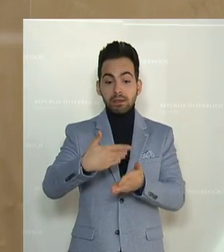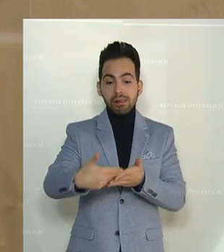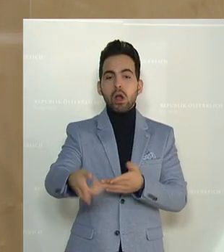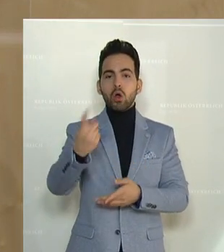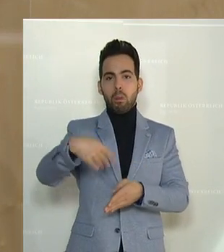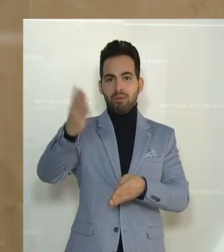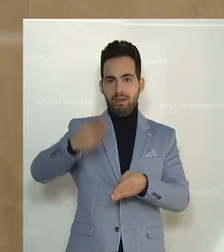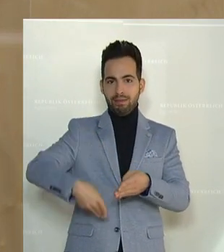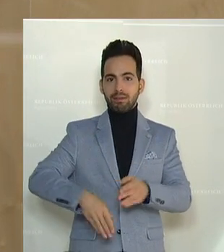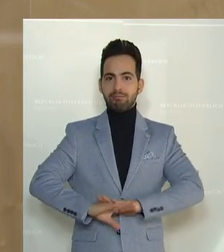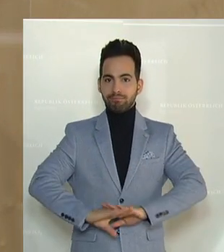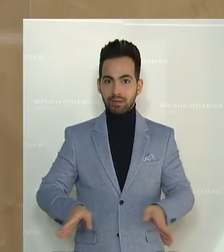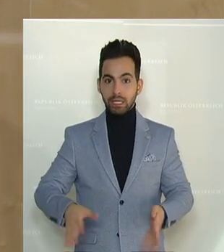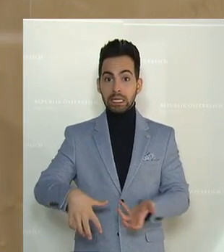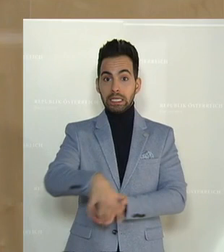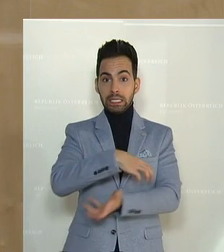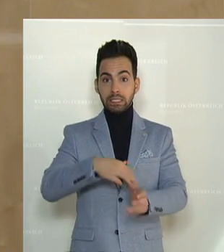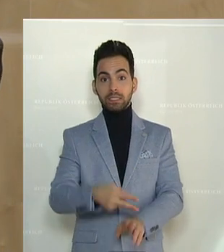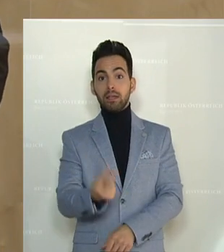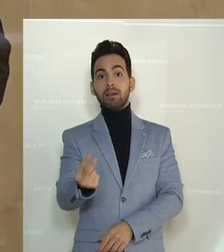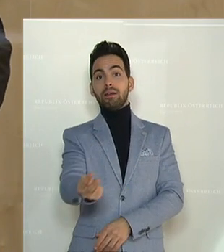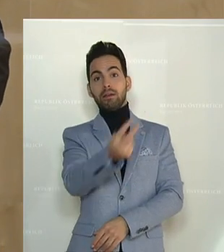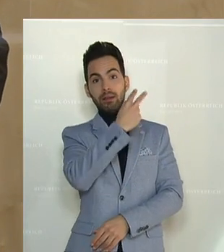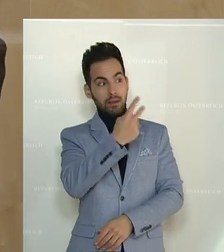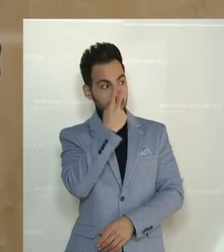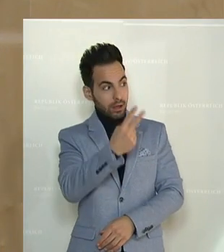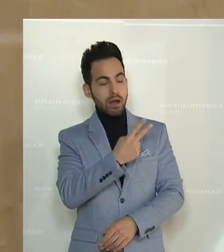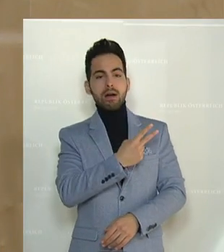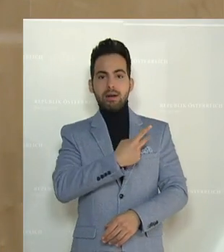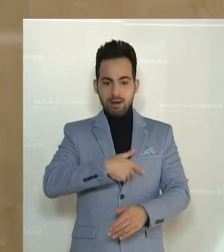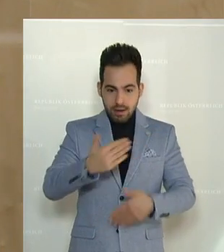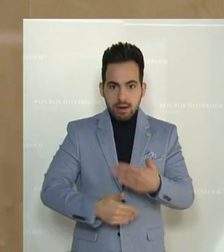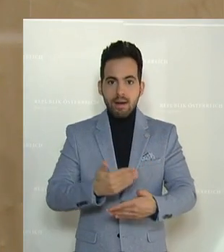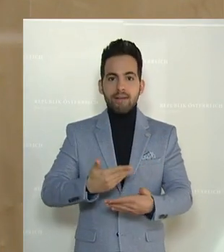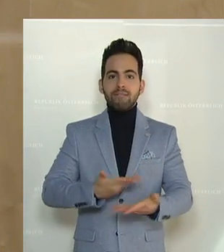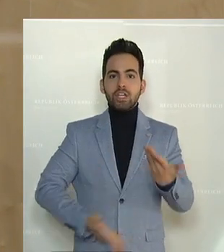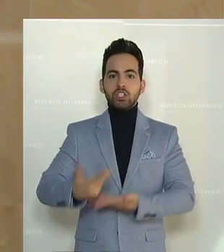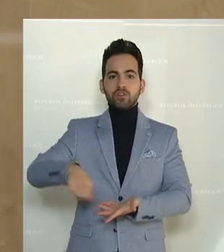Herren. Und aus dieser Krise heraus gilt es, den Wirtschaftsstandort